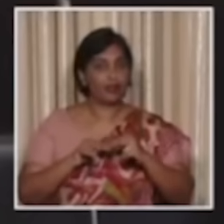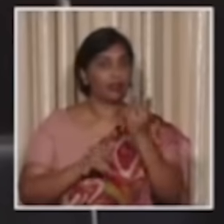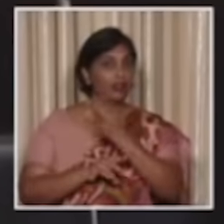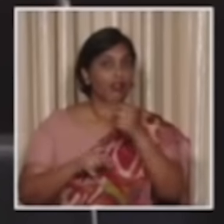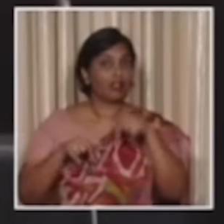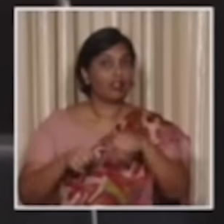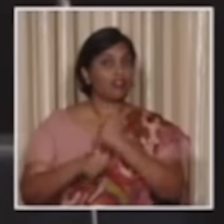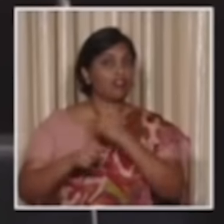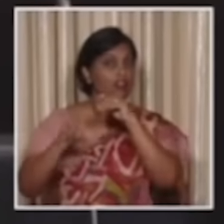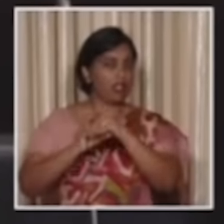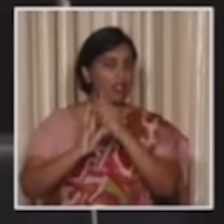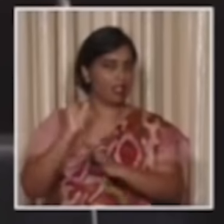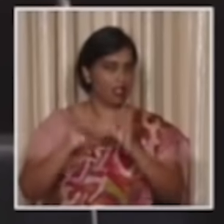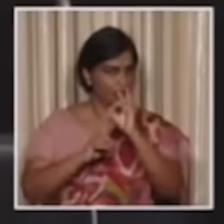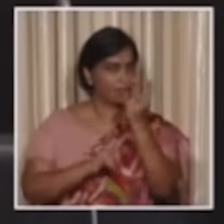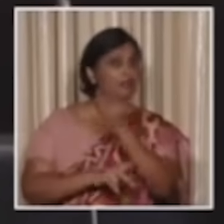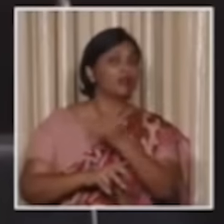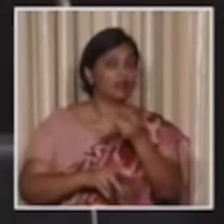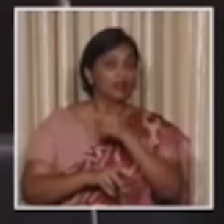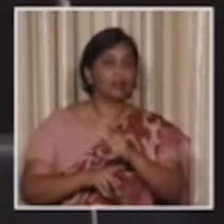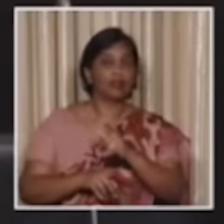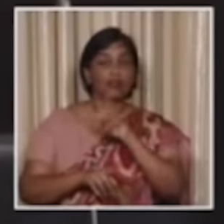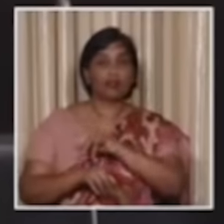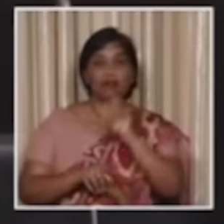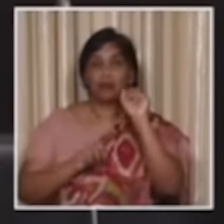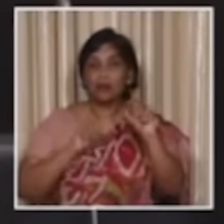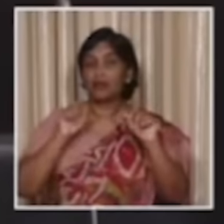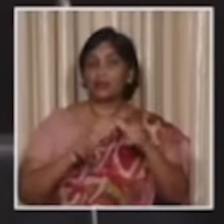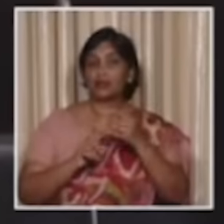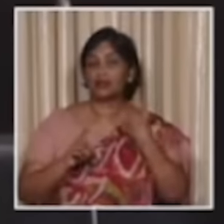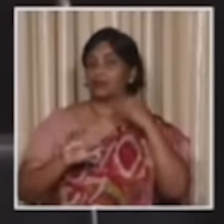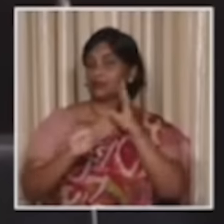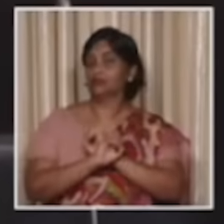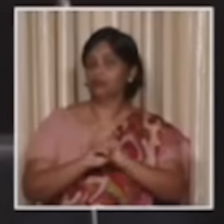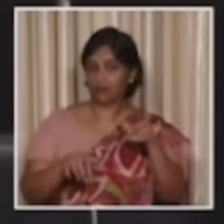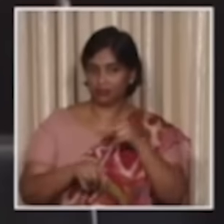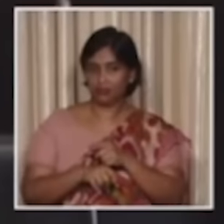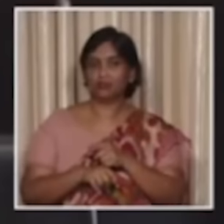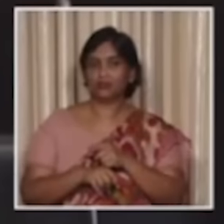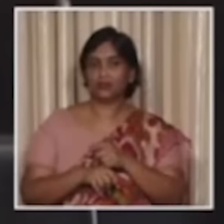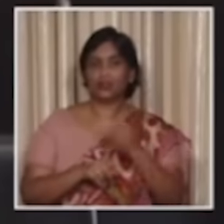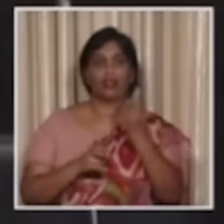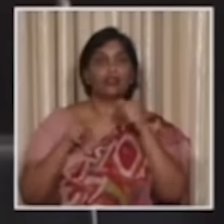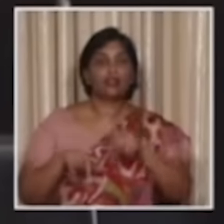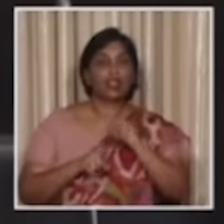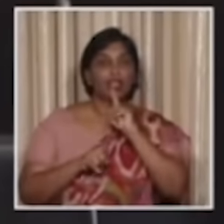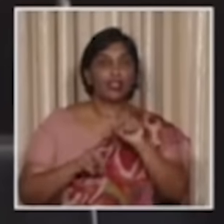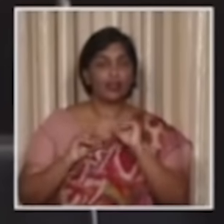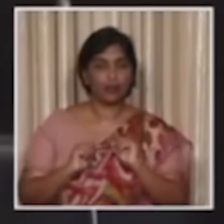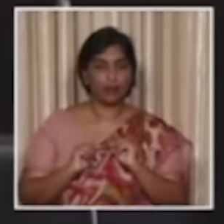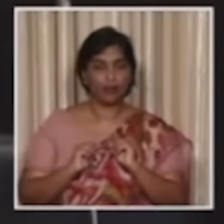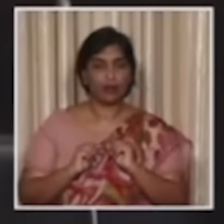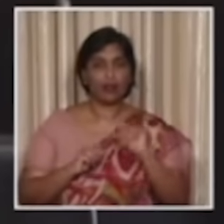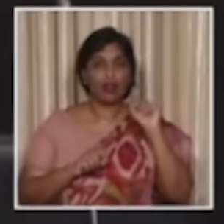දෙන්නම දැන් ආණ්ඩුවේ අමාත්‍යවරු දෙන්නම තමයි මේ සොනික් කතාව මේ සභාවට ගෙනාවේ. කරුබන්තුමා තමයි. ඒ දෙන්න දැන් කොහොමද කියන්නේ?